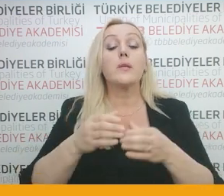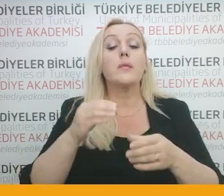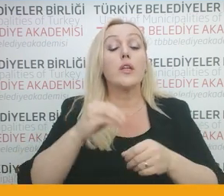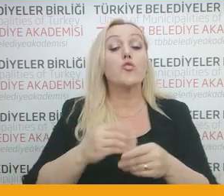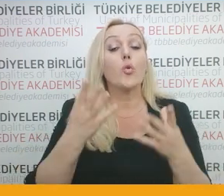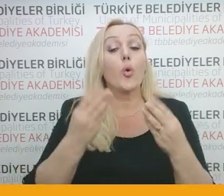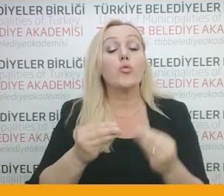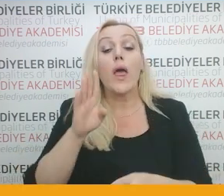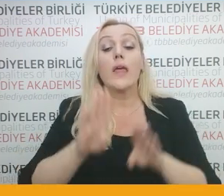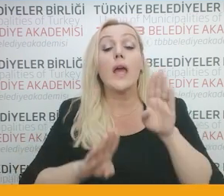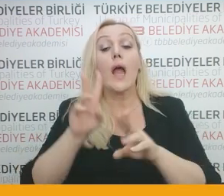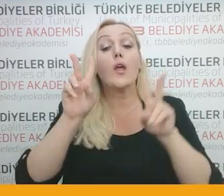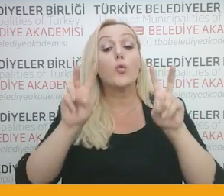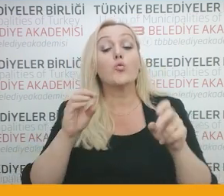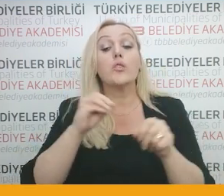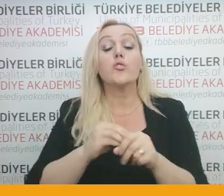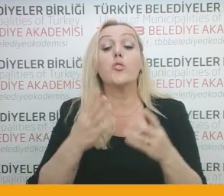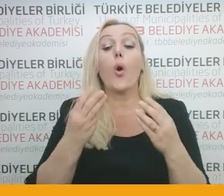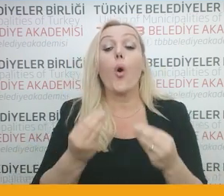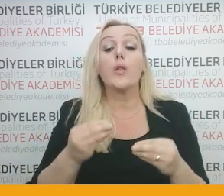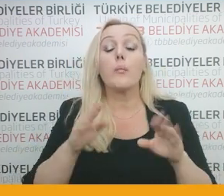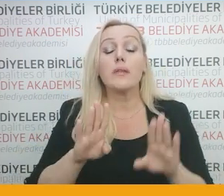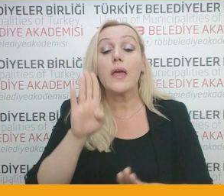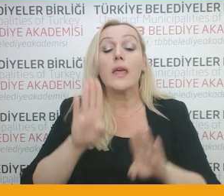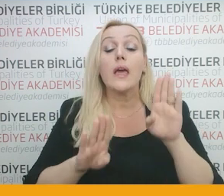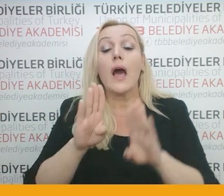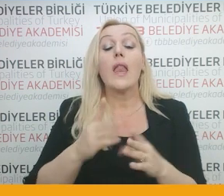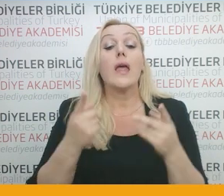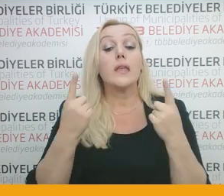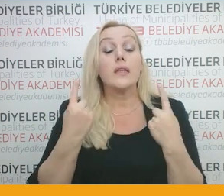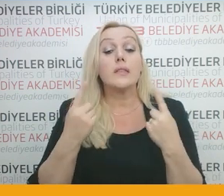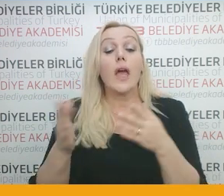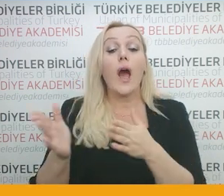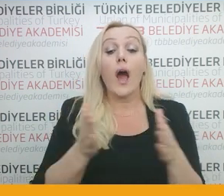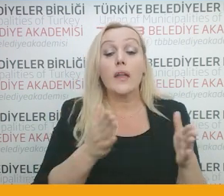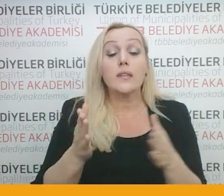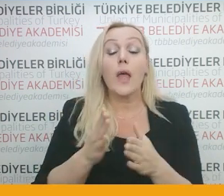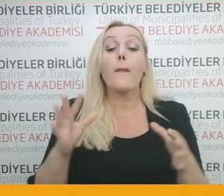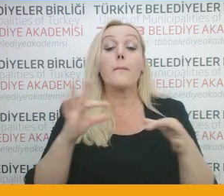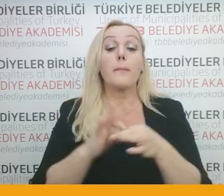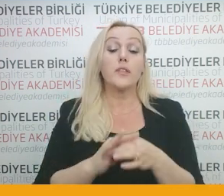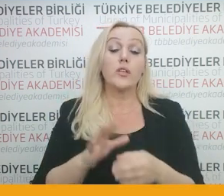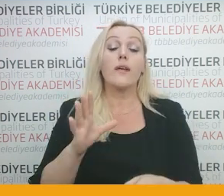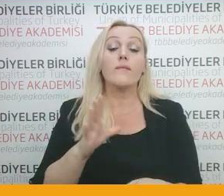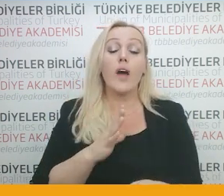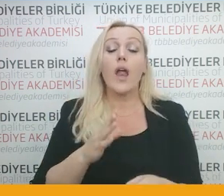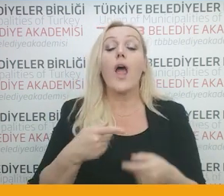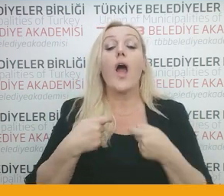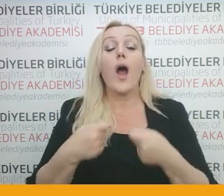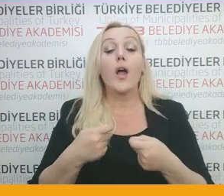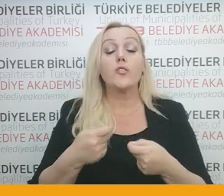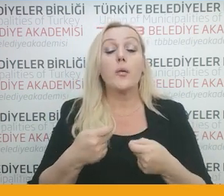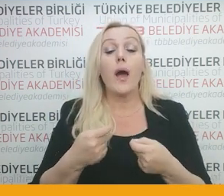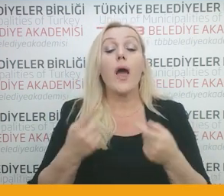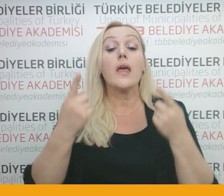komisyonunda görev alamazlar. Harcama yetkisiyle ihale yetkisi arasında böyle bir ilişki var arkadaşlar. Harcama yetkisini